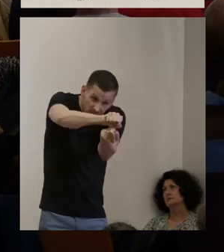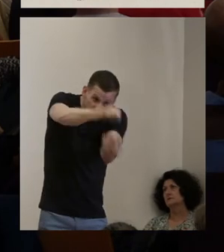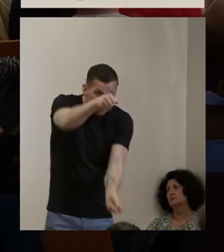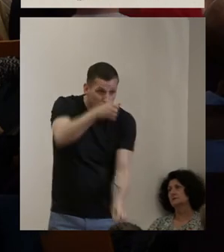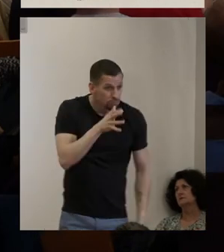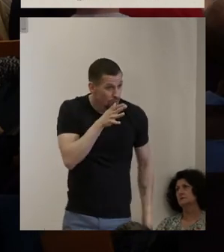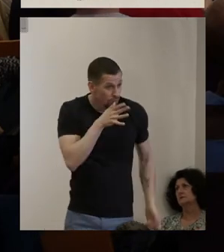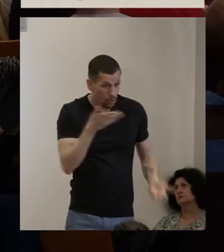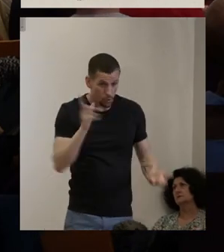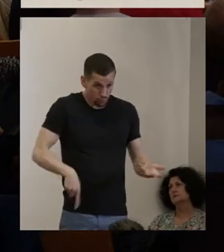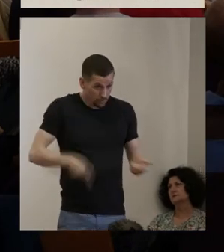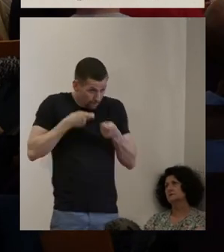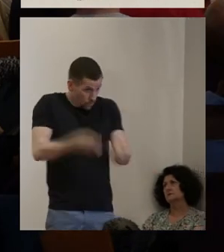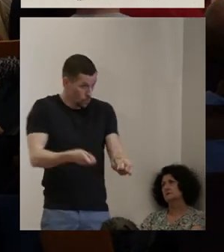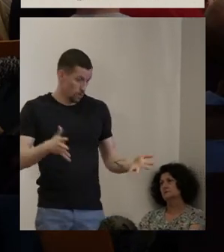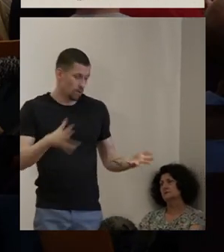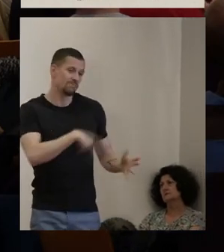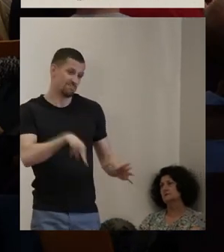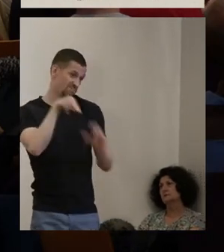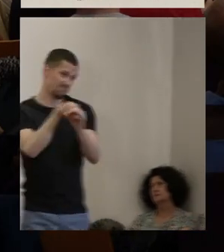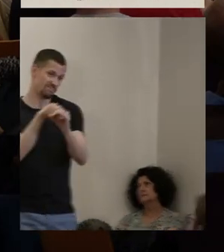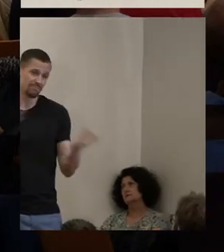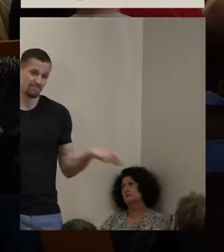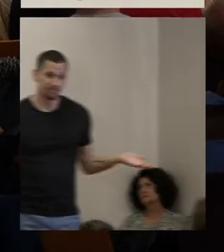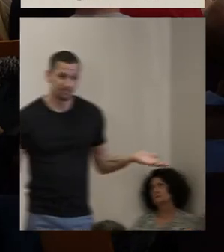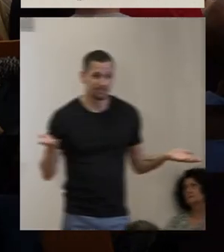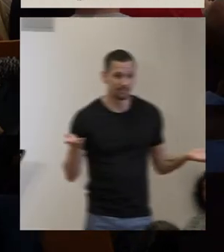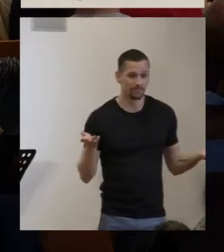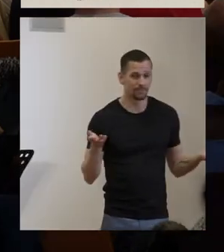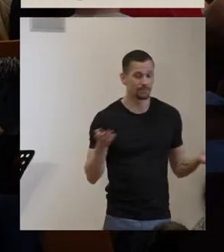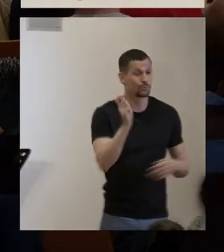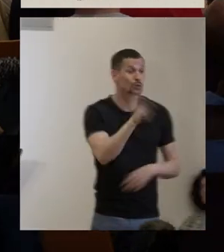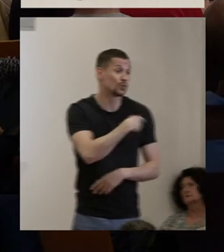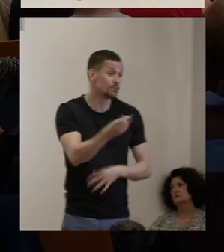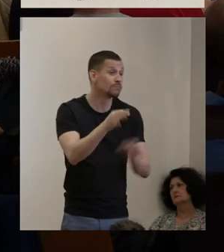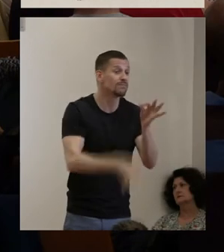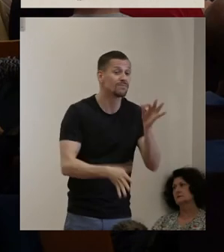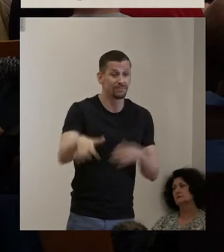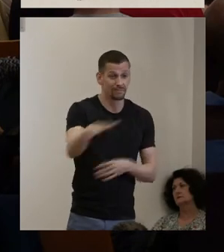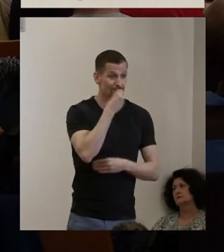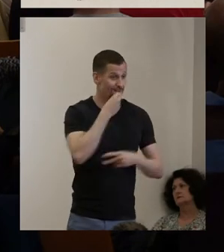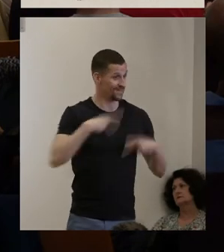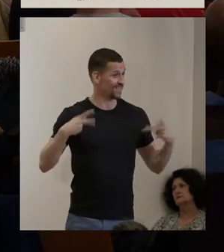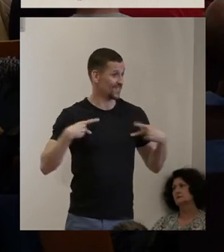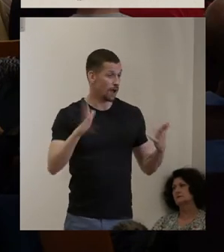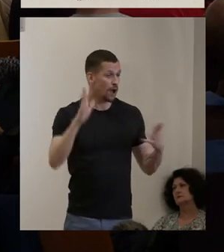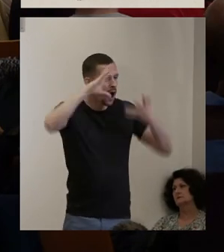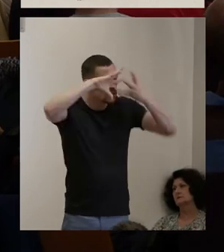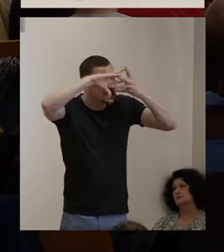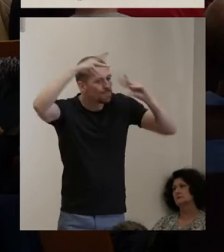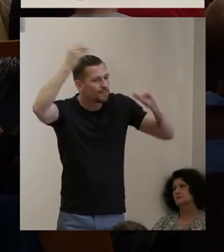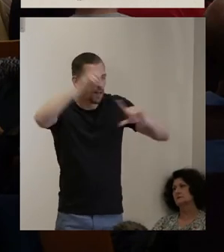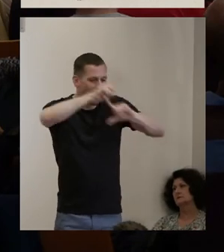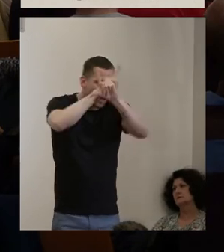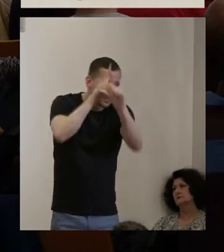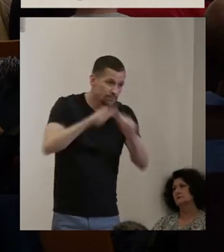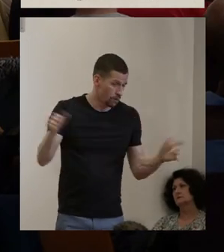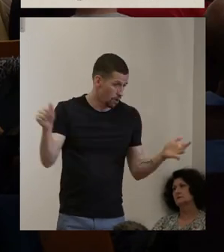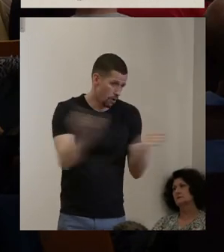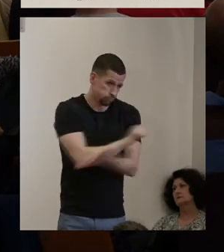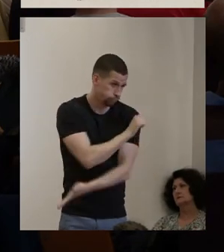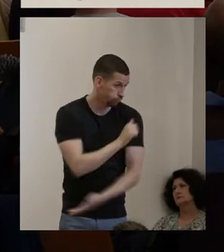l'illusion d'entretenir les corps alors que les âmes semblaient être brisées de mélancolie chez ceux qui préféraient la mort. Mais